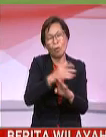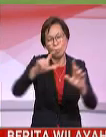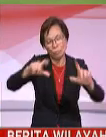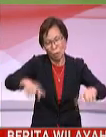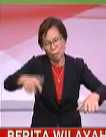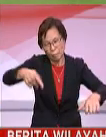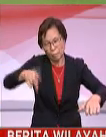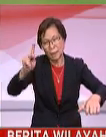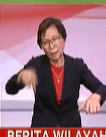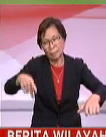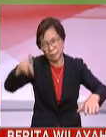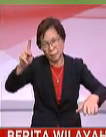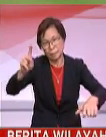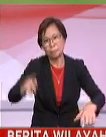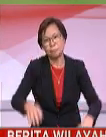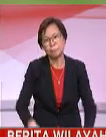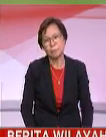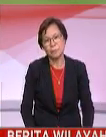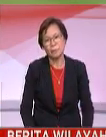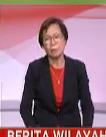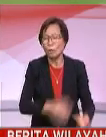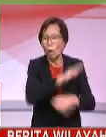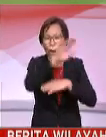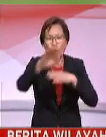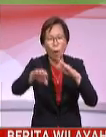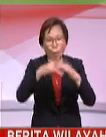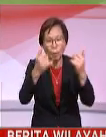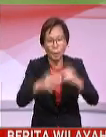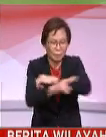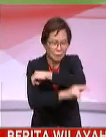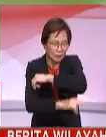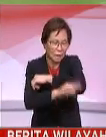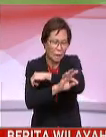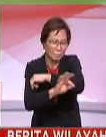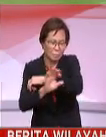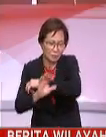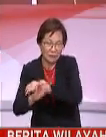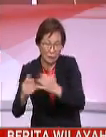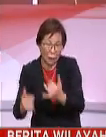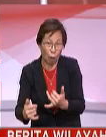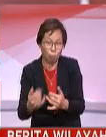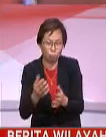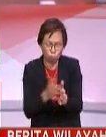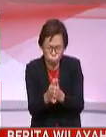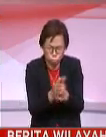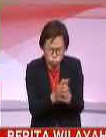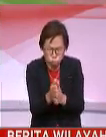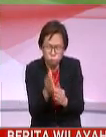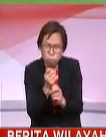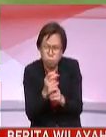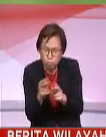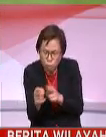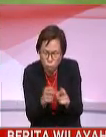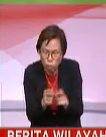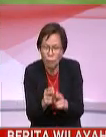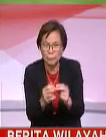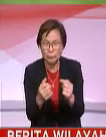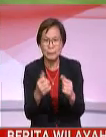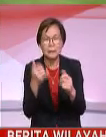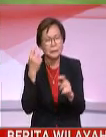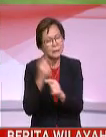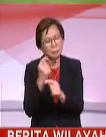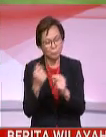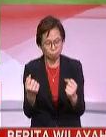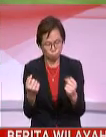PKP dikeluarkan. Justru semua pemain Negeri Sembilan FC kini sedang berusaha mengekalkan tahap